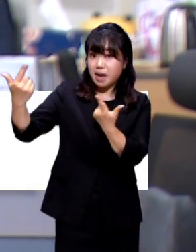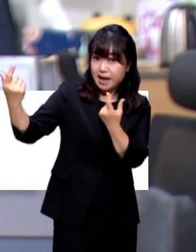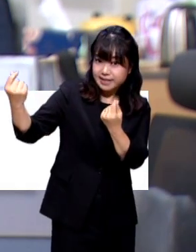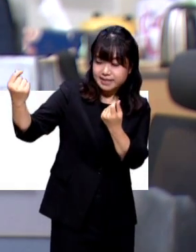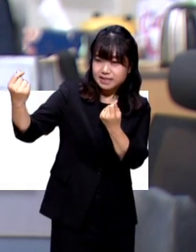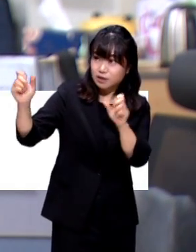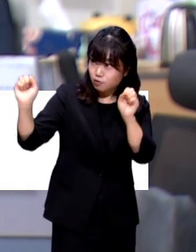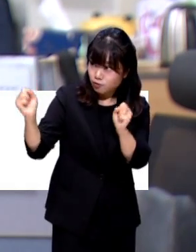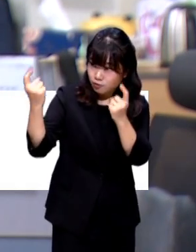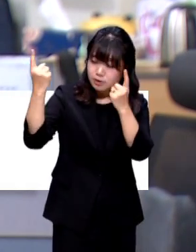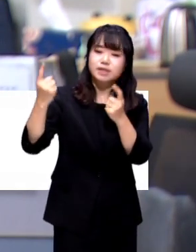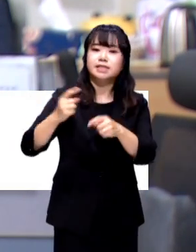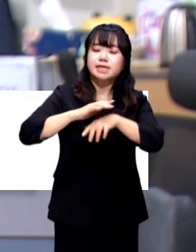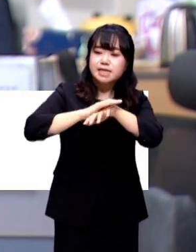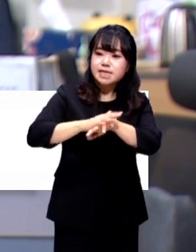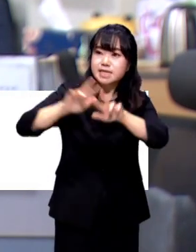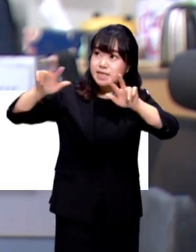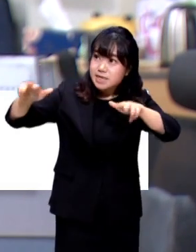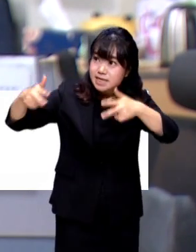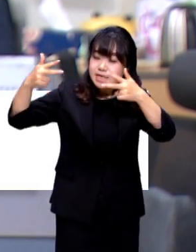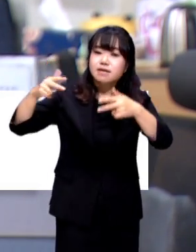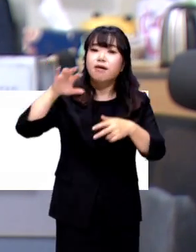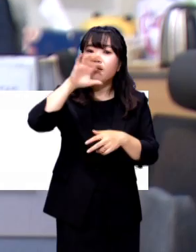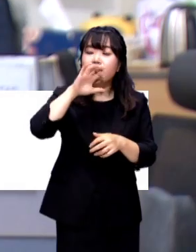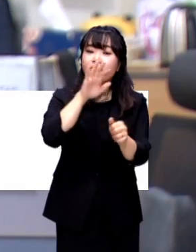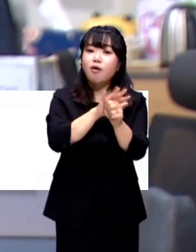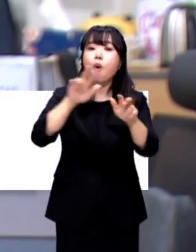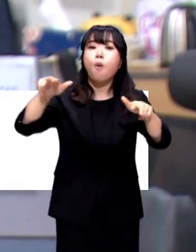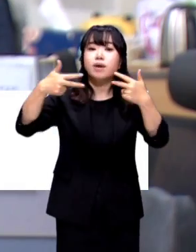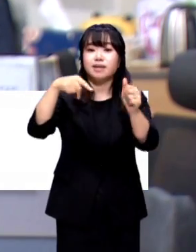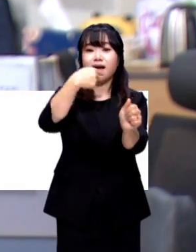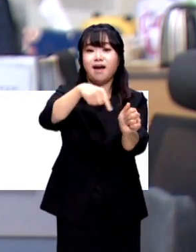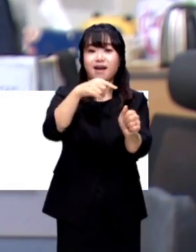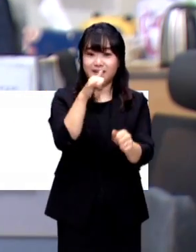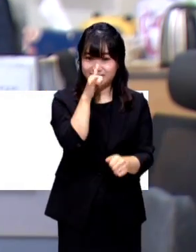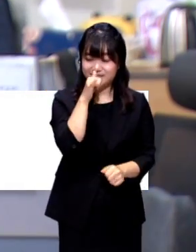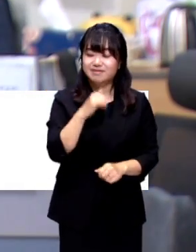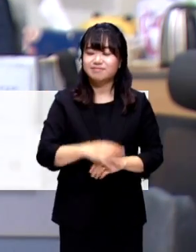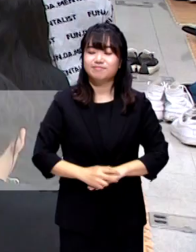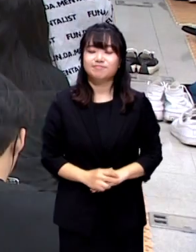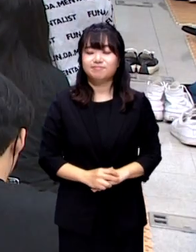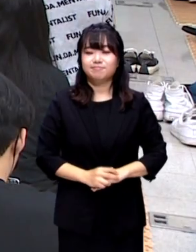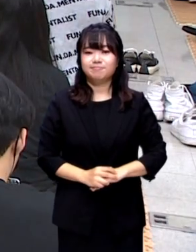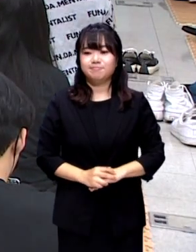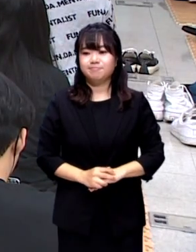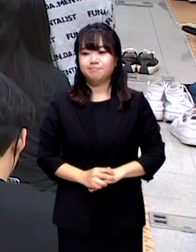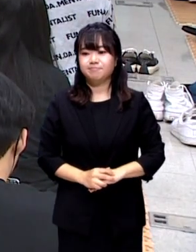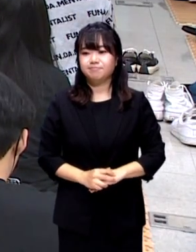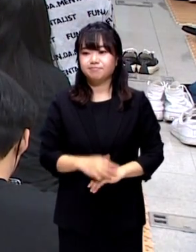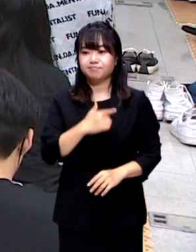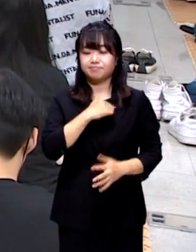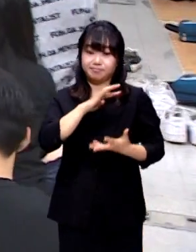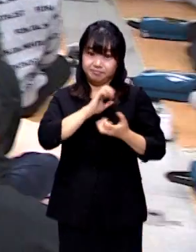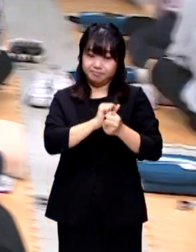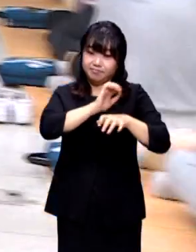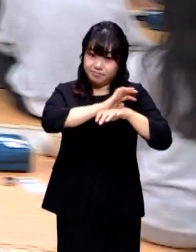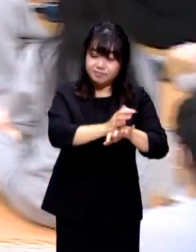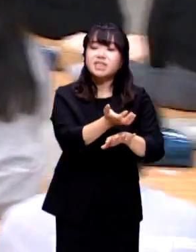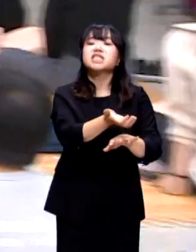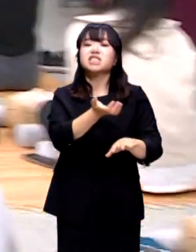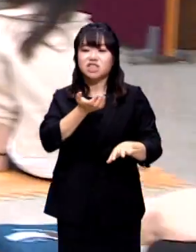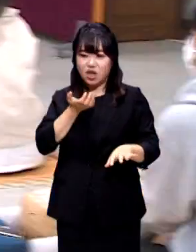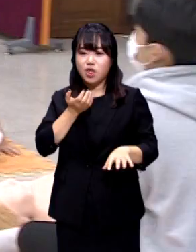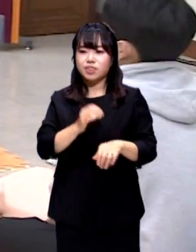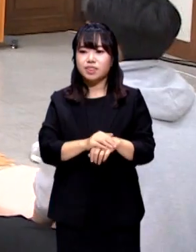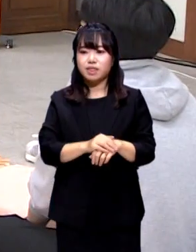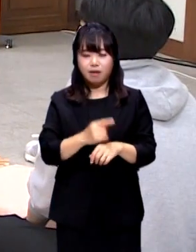같이 실시간으로 또 화상을 통해서 교육을 할 수 있도록 화상 교육을 지속적으로 실시해 왔습니다. 심폐소생술 전 심정지